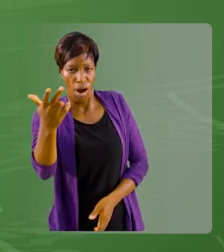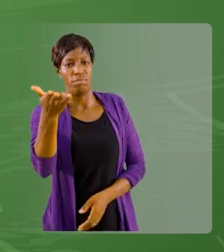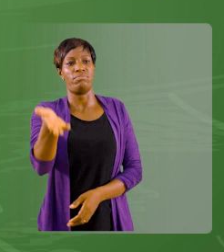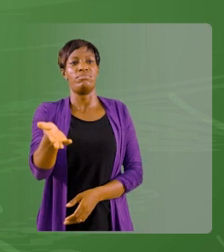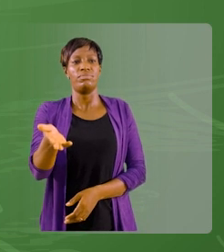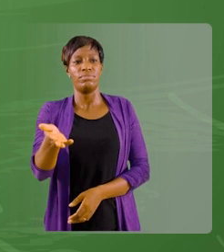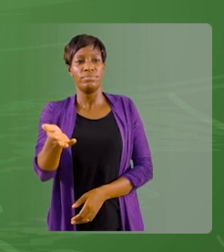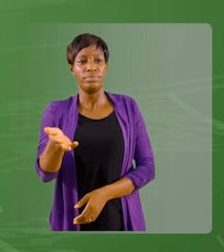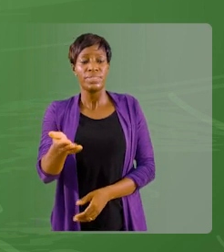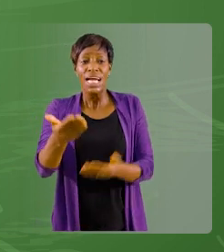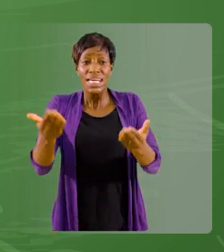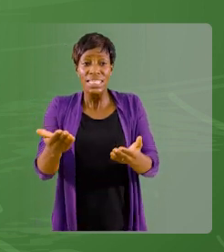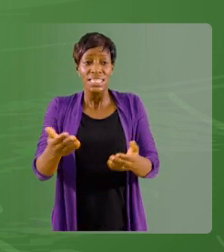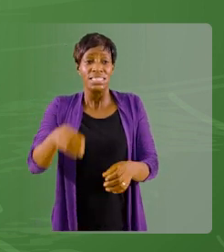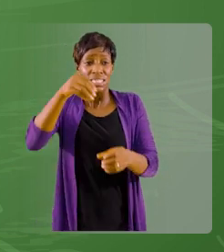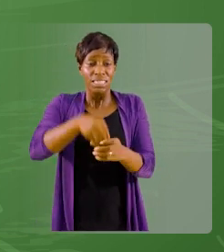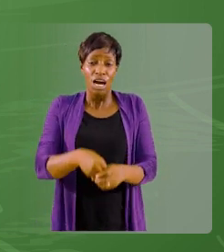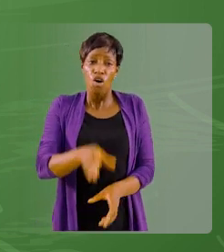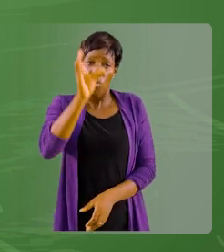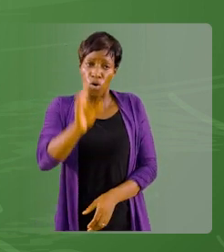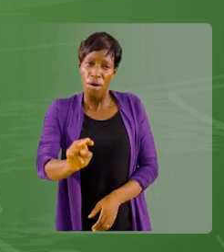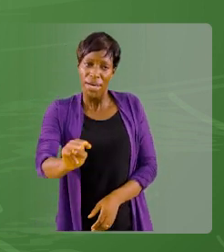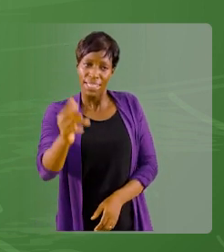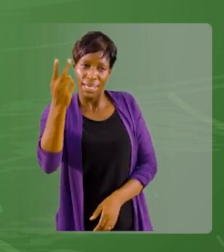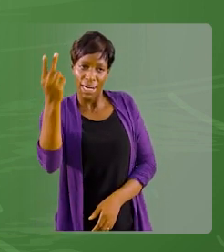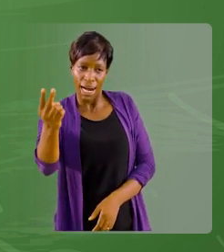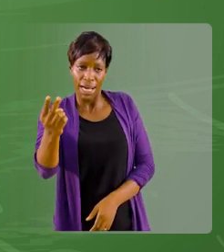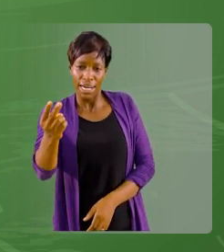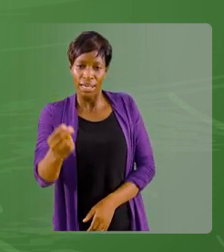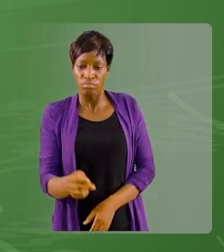où est la colonne des unités? C'est là, c'est bien. Donc, on